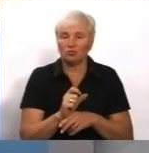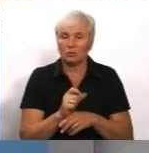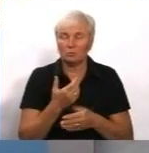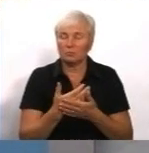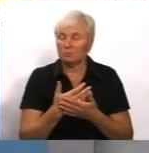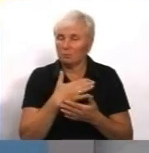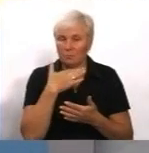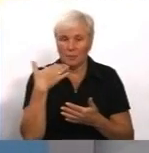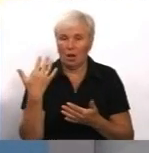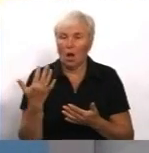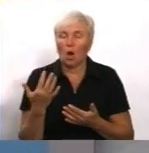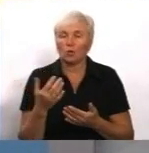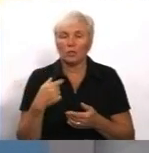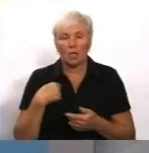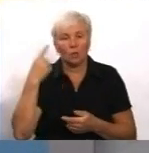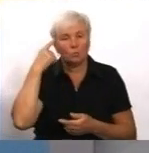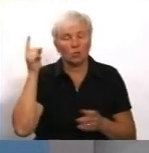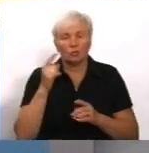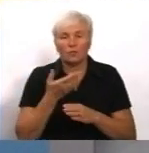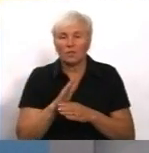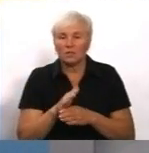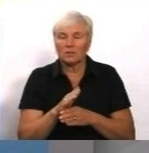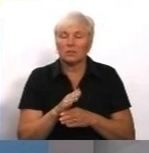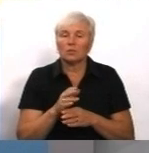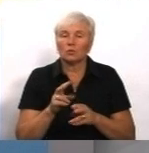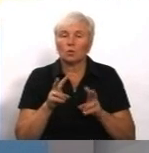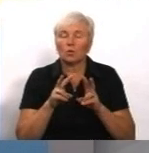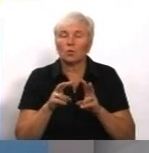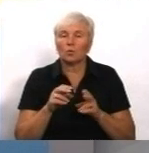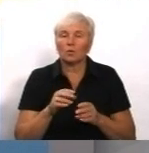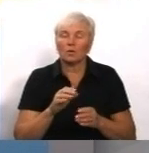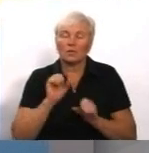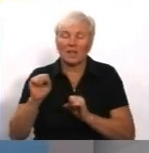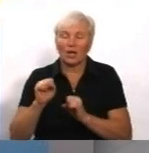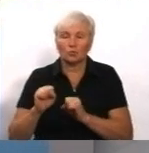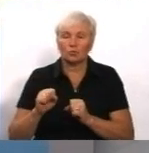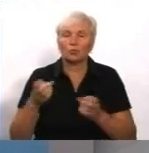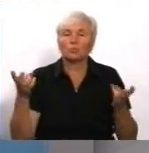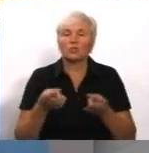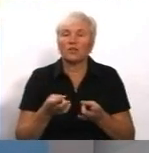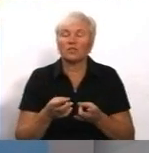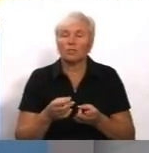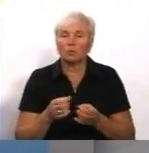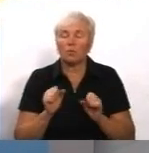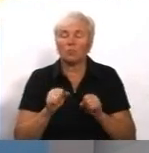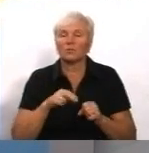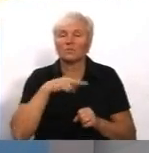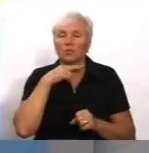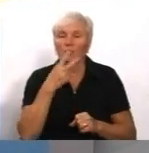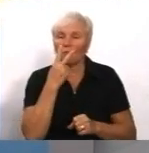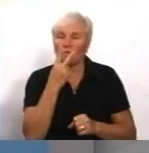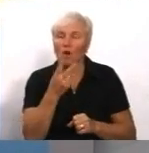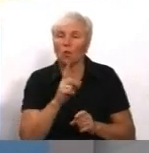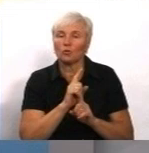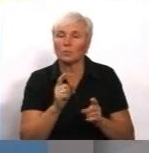що в частині захисту прав споживачів ми можемо звертати увагу на порушення, особливо до